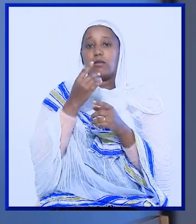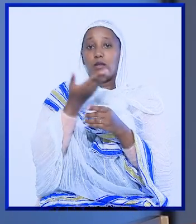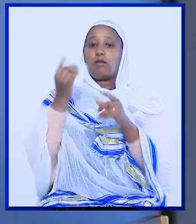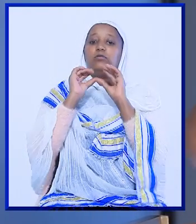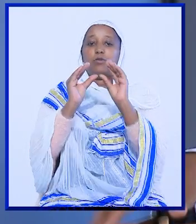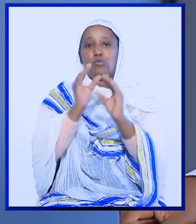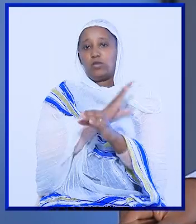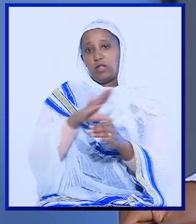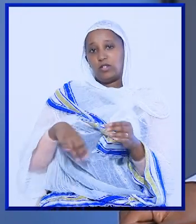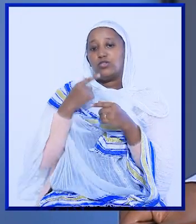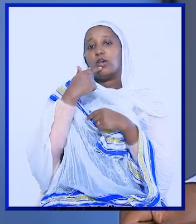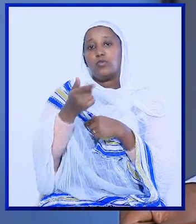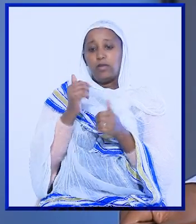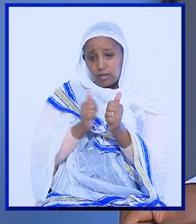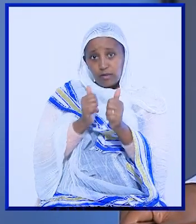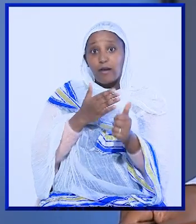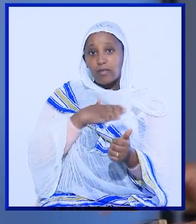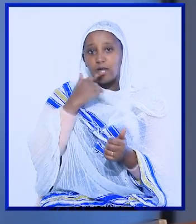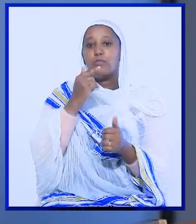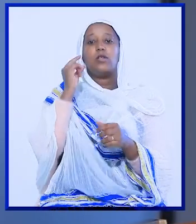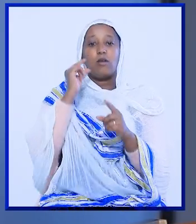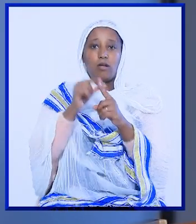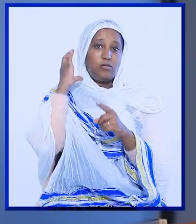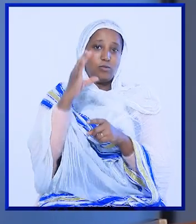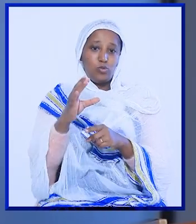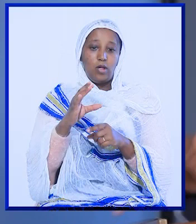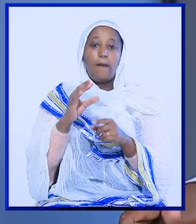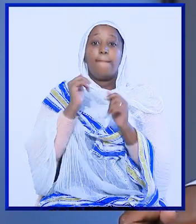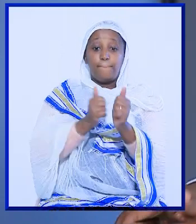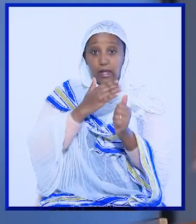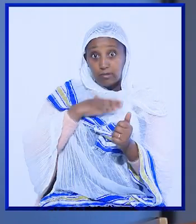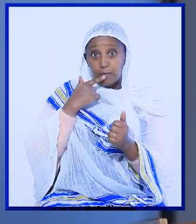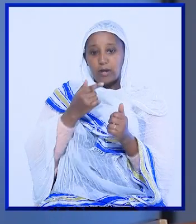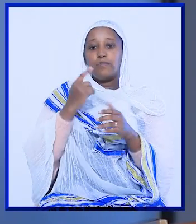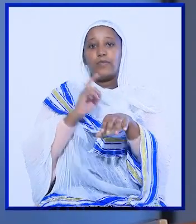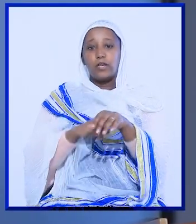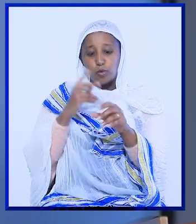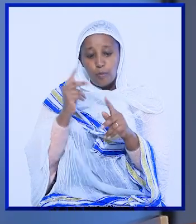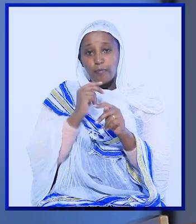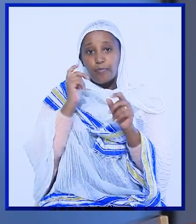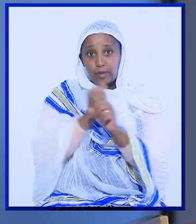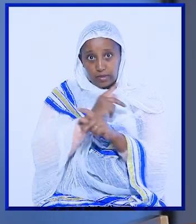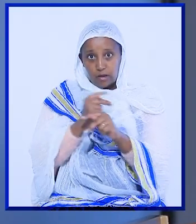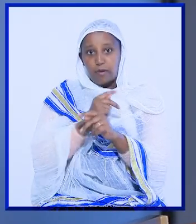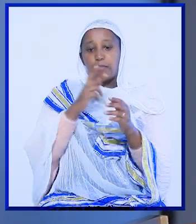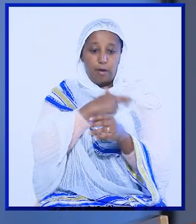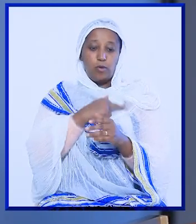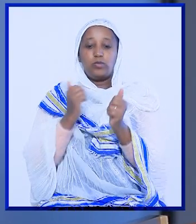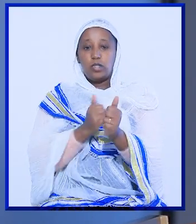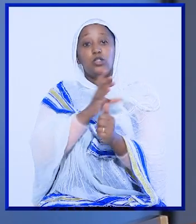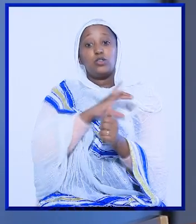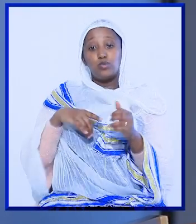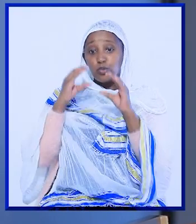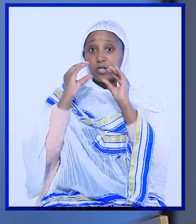በኋላ ተከተለኝ የሚል አሰምሮታል። ጌታችን ነግሮታል። ተከተለኝ የሚል ቃል አሰምቶታል። ተከተለኝ ማለት ለጊዜው በግብር በሃይማኖት